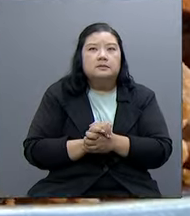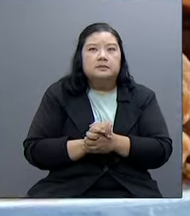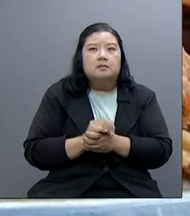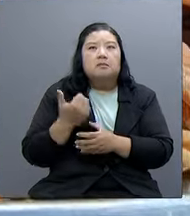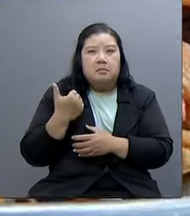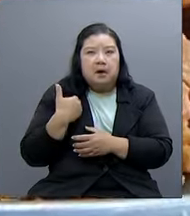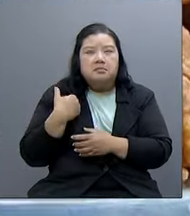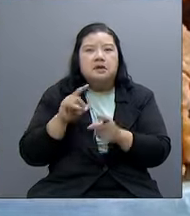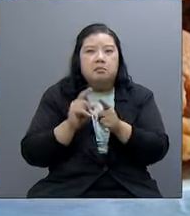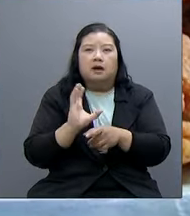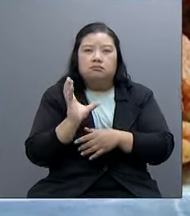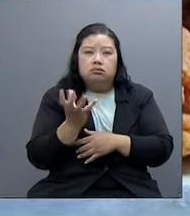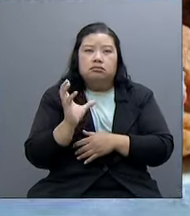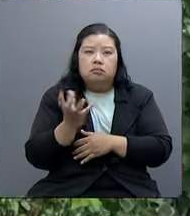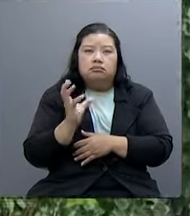ต